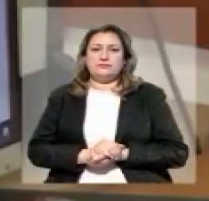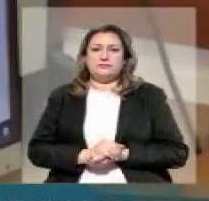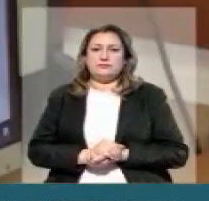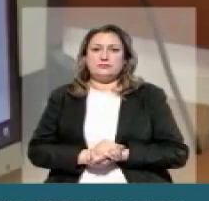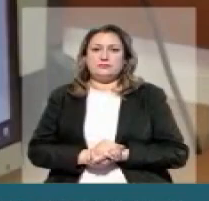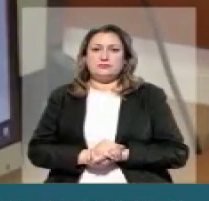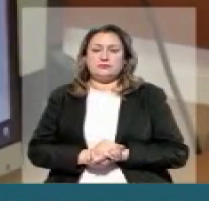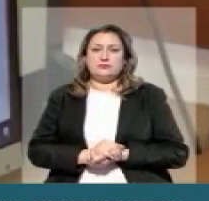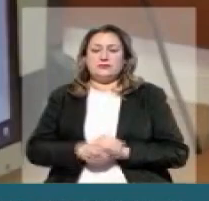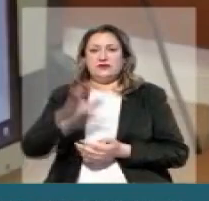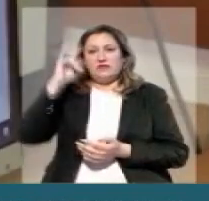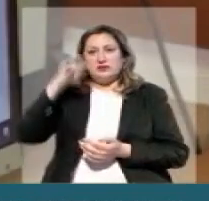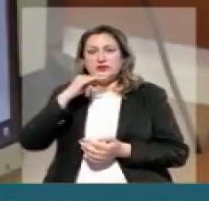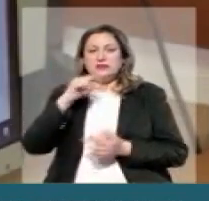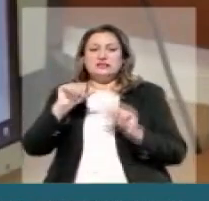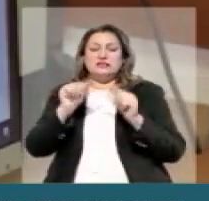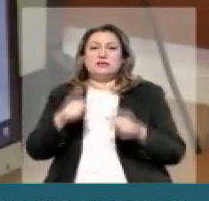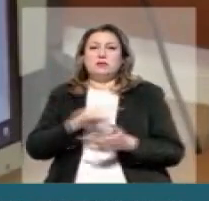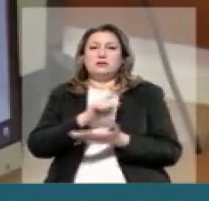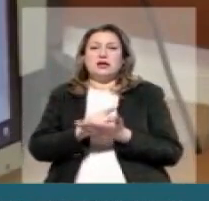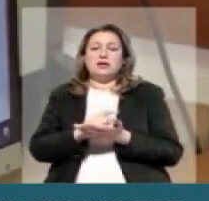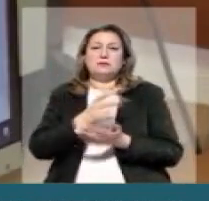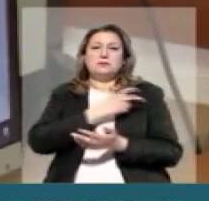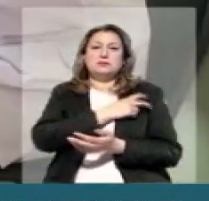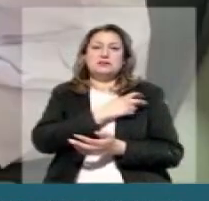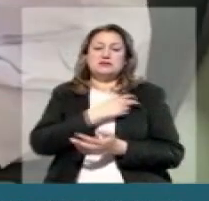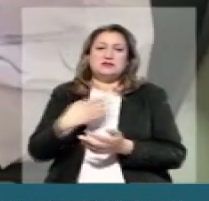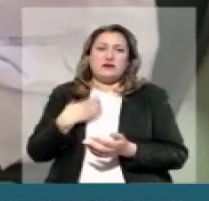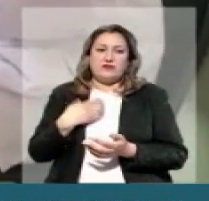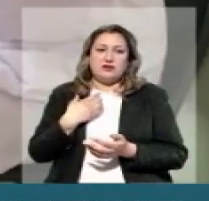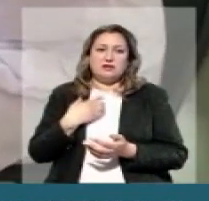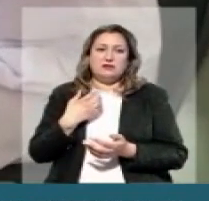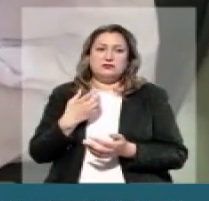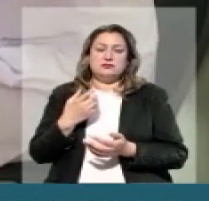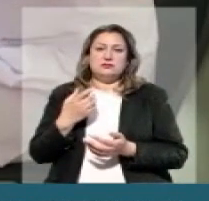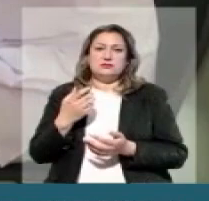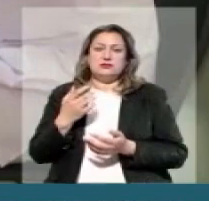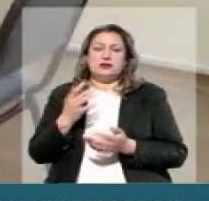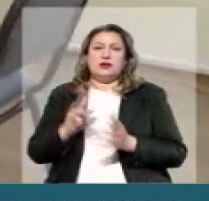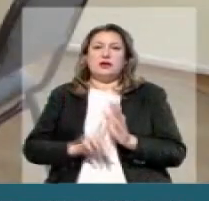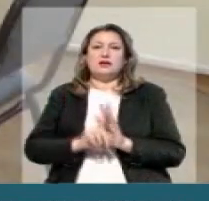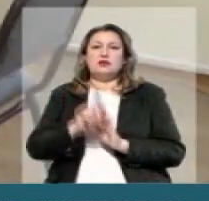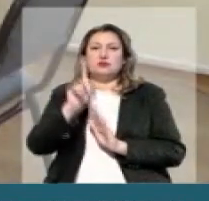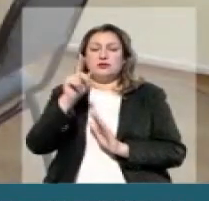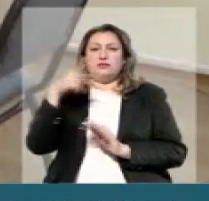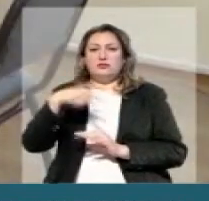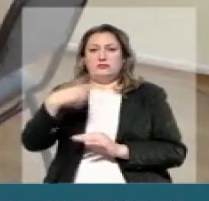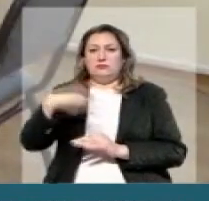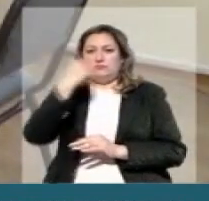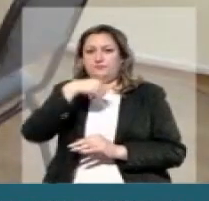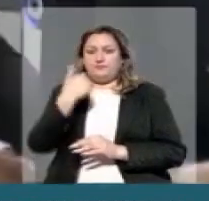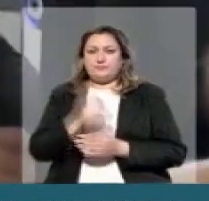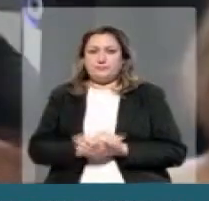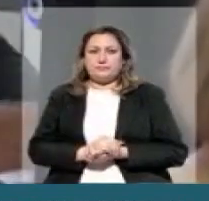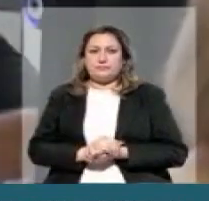Қазақстанда міндетті әлеуметтік медициналық сақтандыру жүйесі 2020 жылы басталды. Қорға төлемдер барлығына міндетті болып табылады. Бірақ